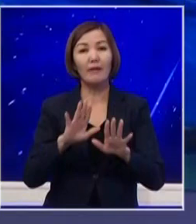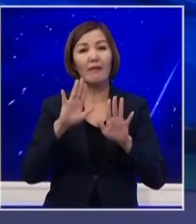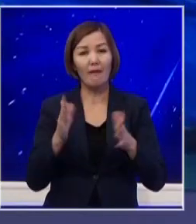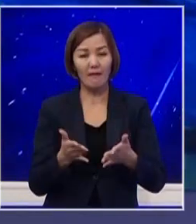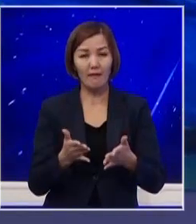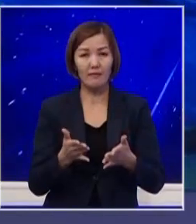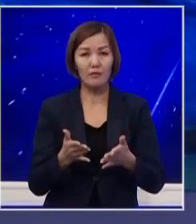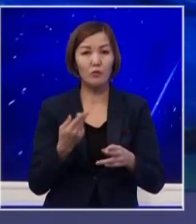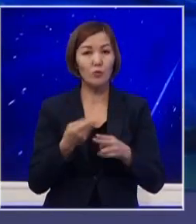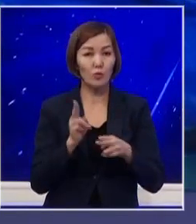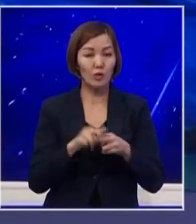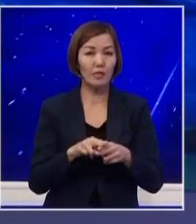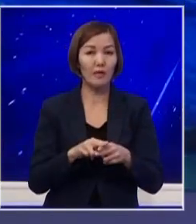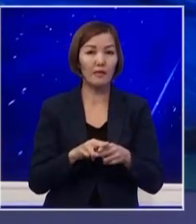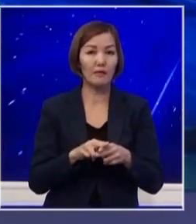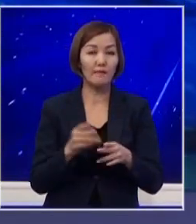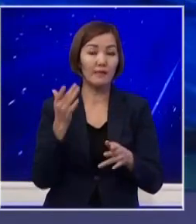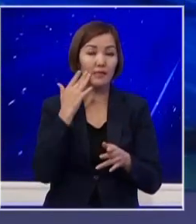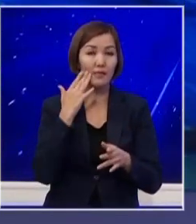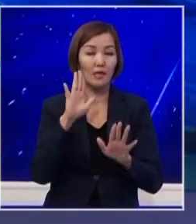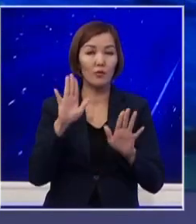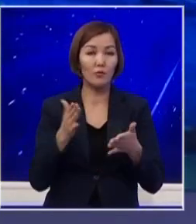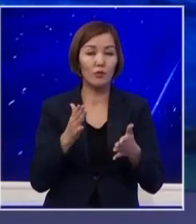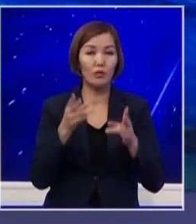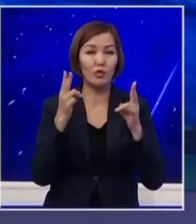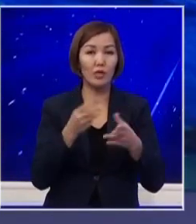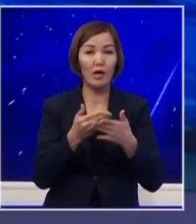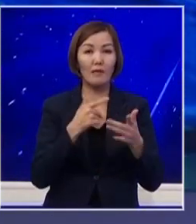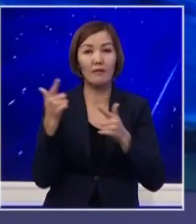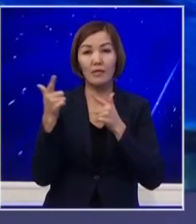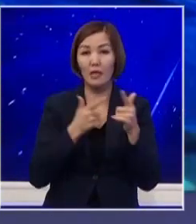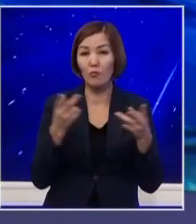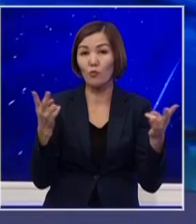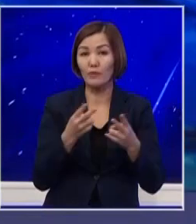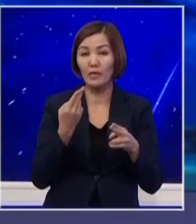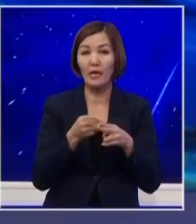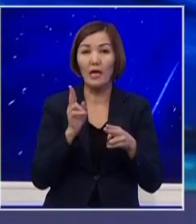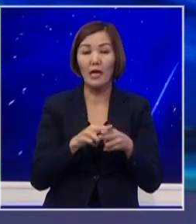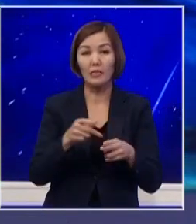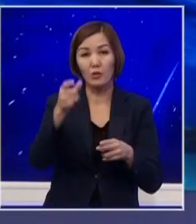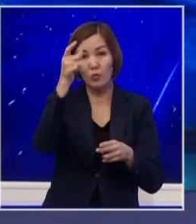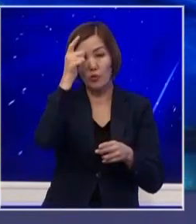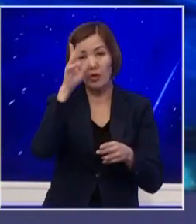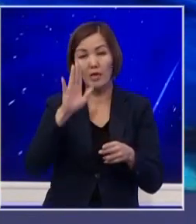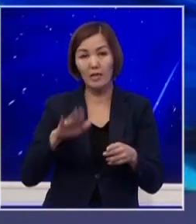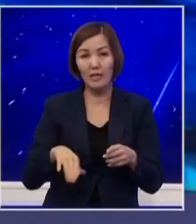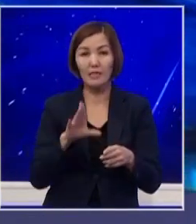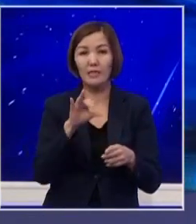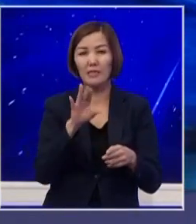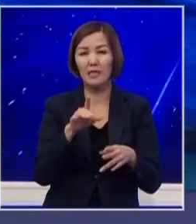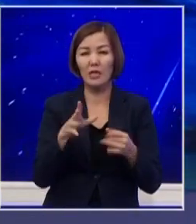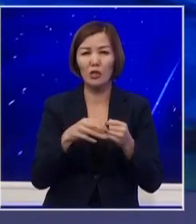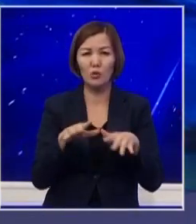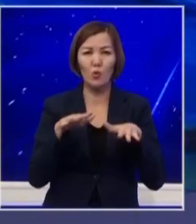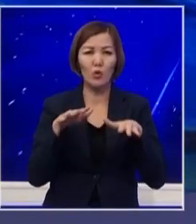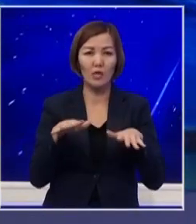Апат айтып келмейді. Сондықтан кез келген төтенше жағдай алдында сақадай сай болуымыз керек. Әсіресе Түркия мен Сириядағы